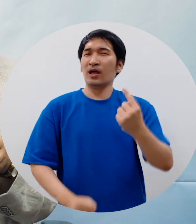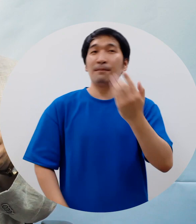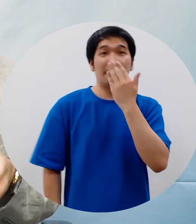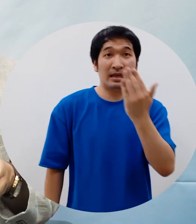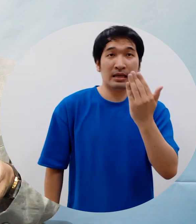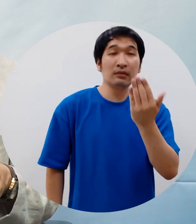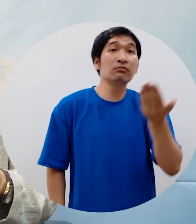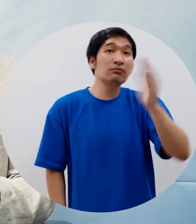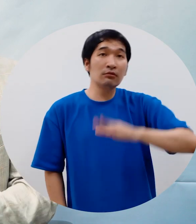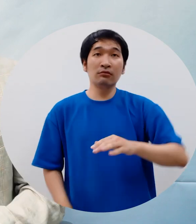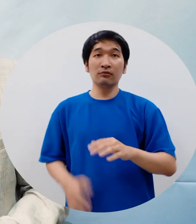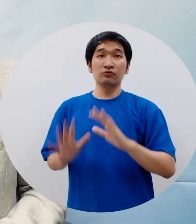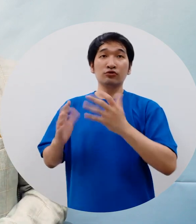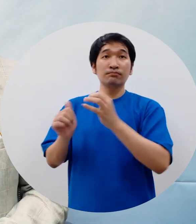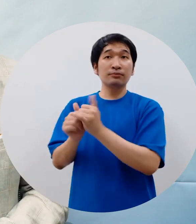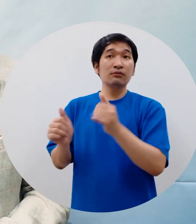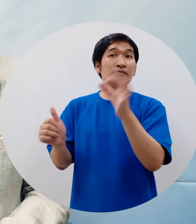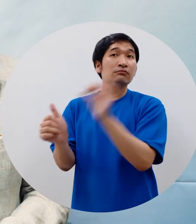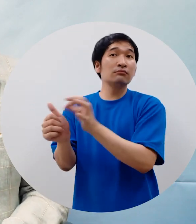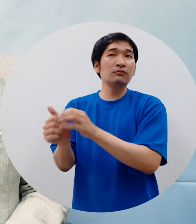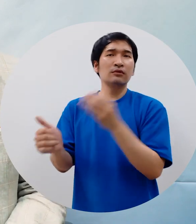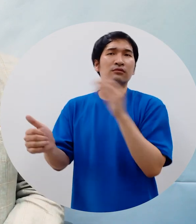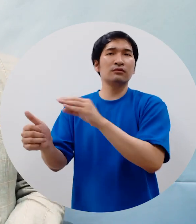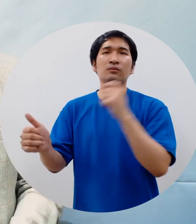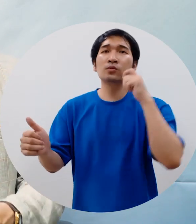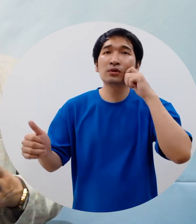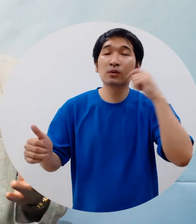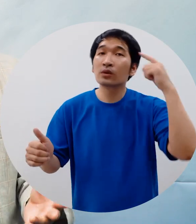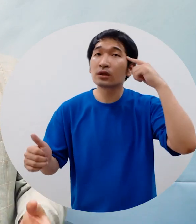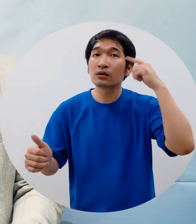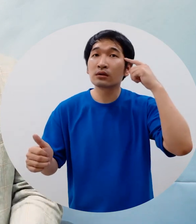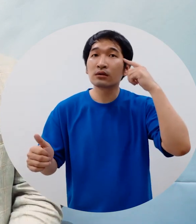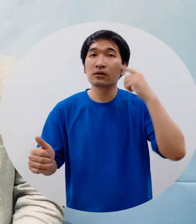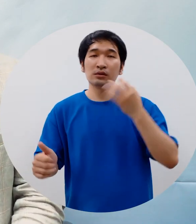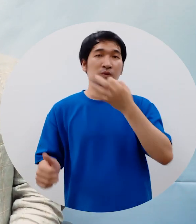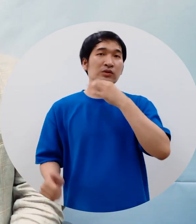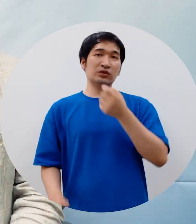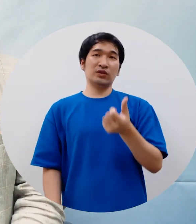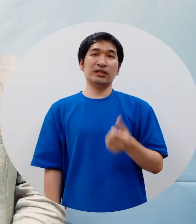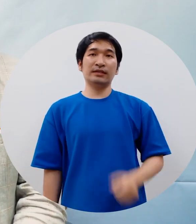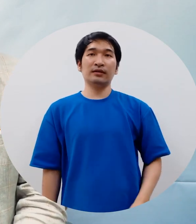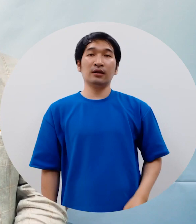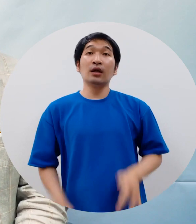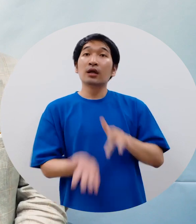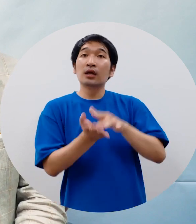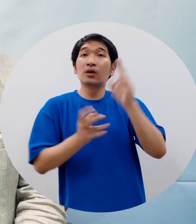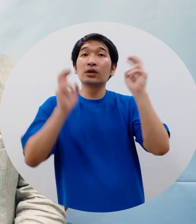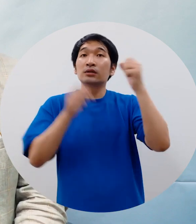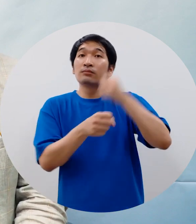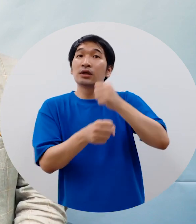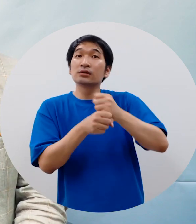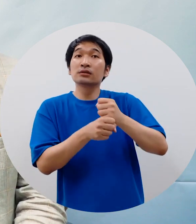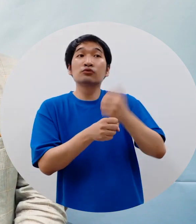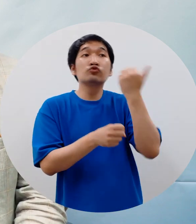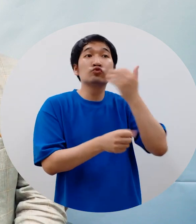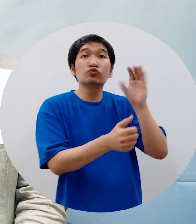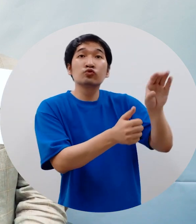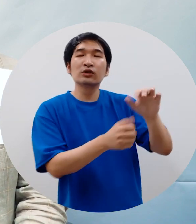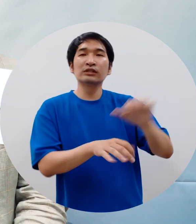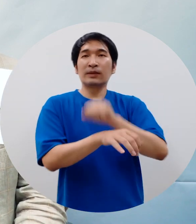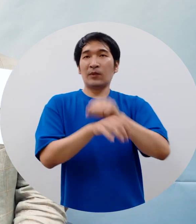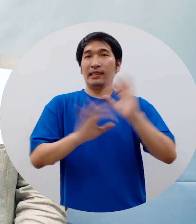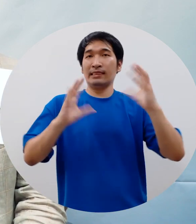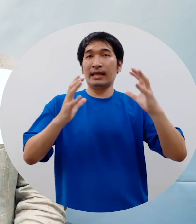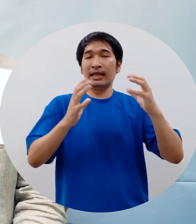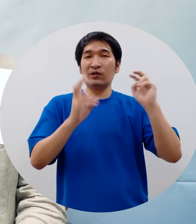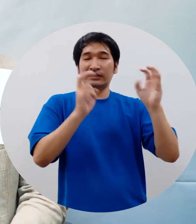이거 대박 나겠다 했는데 국민연금은 여기 투자를 못했어요. 왜? 수익이 안 나니까. 그러니까 셀트리온에는 누가 투자했느냐면